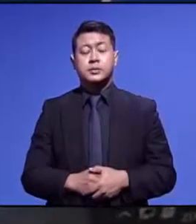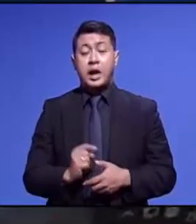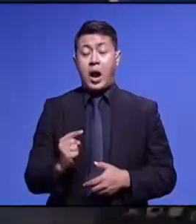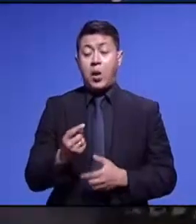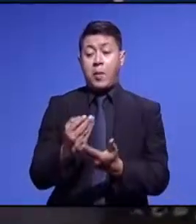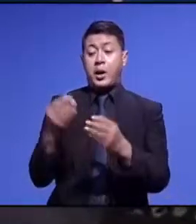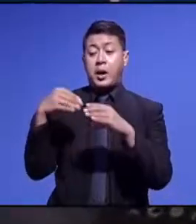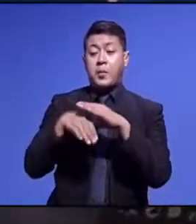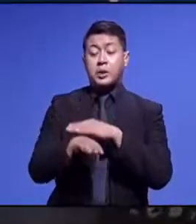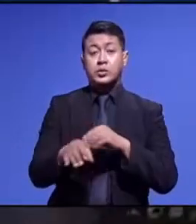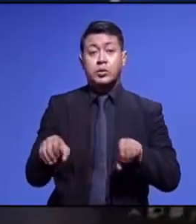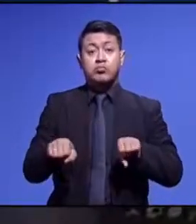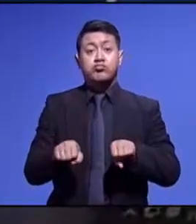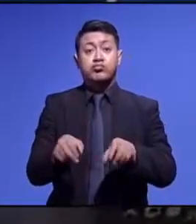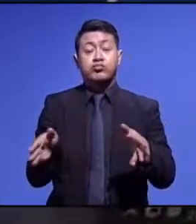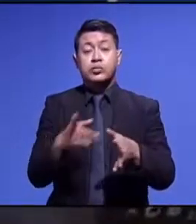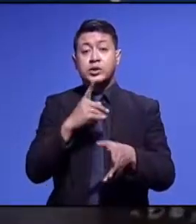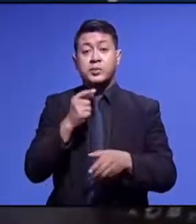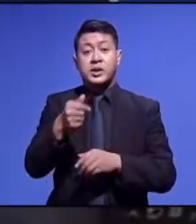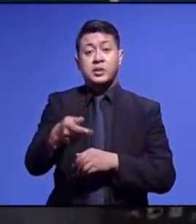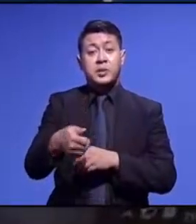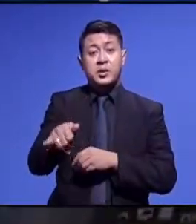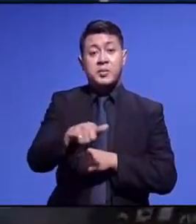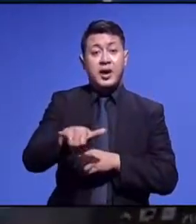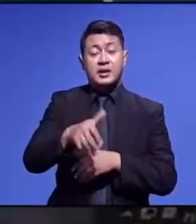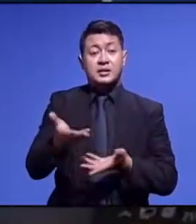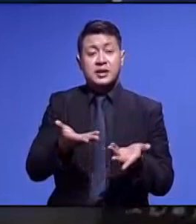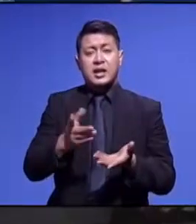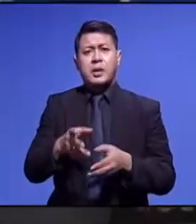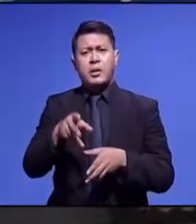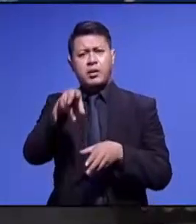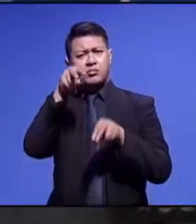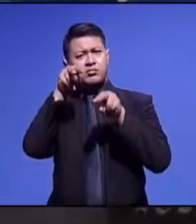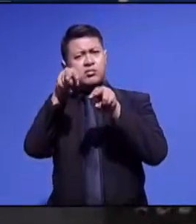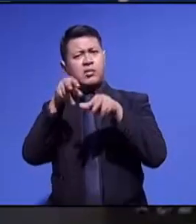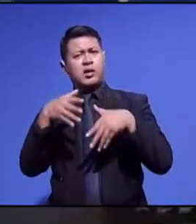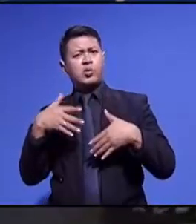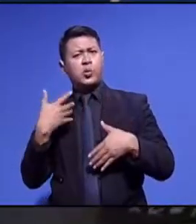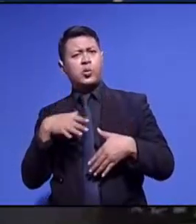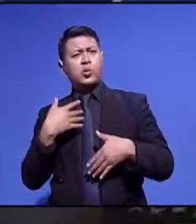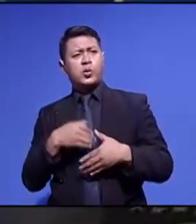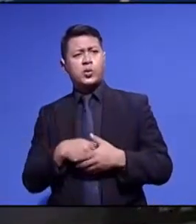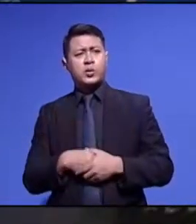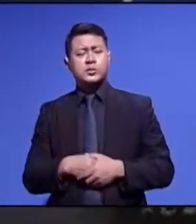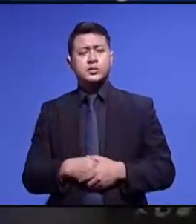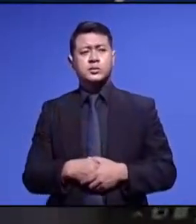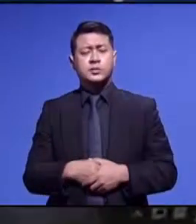Awalnya mereka masuk ke dalam minimarket seperti pembeli biasa. Namun, lihat apa yang terjadi berikutnya.